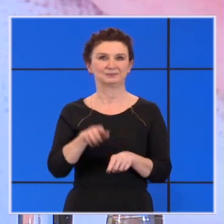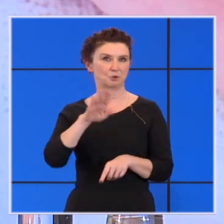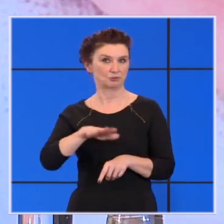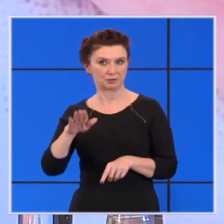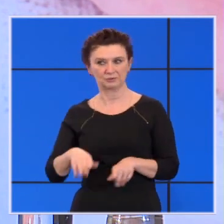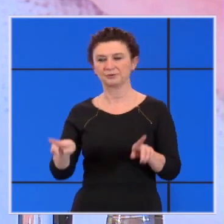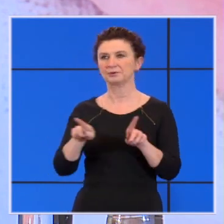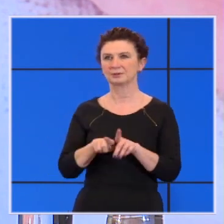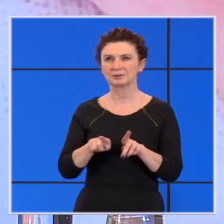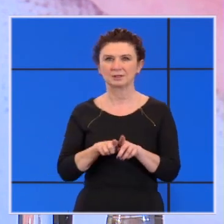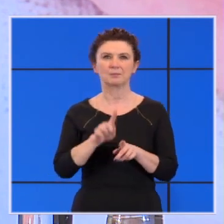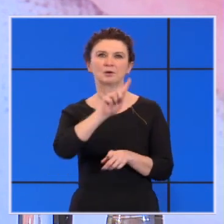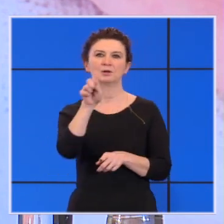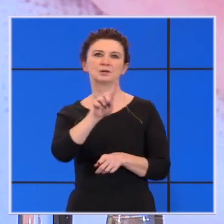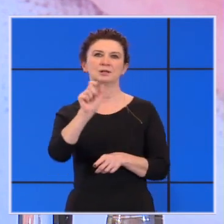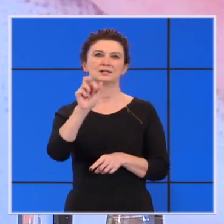zarodków.